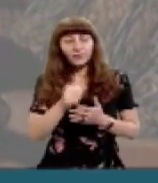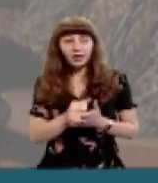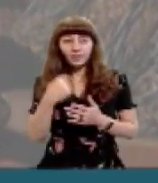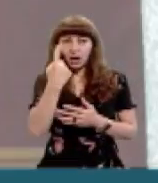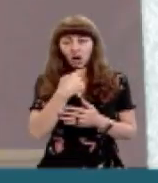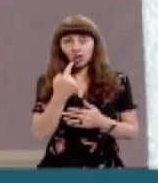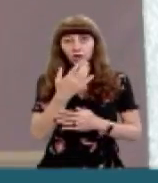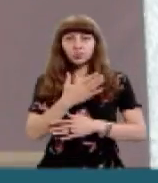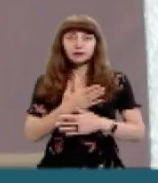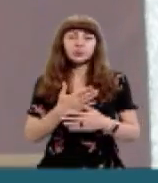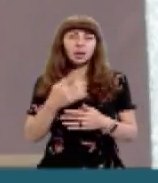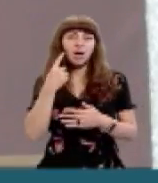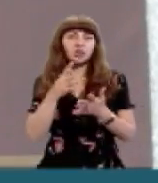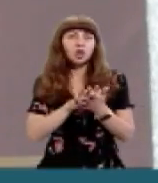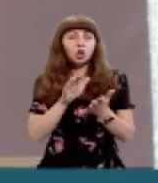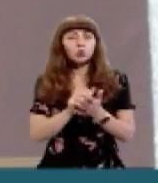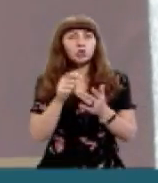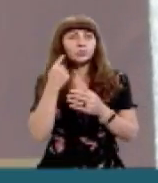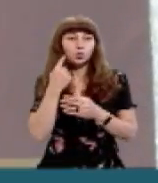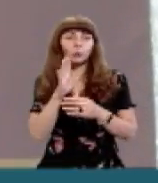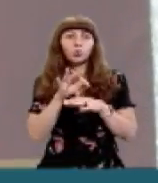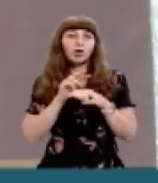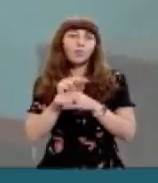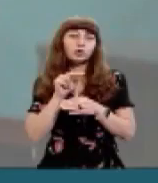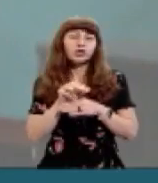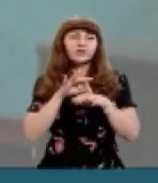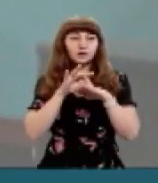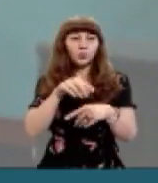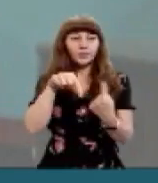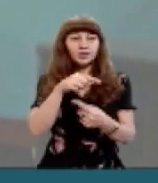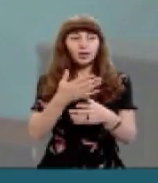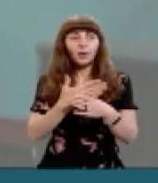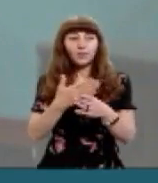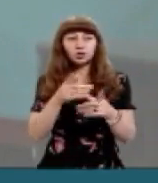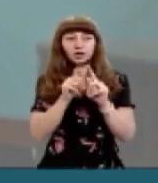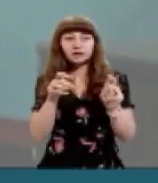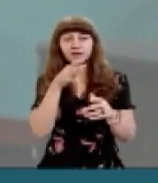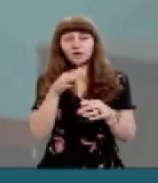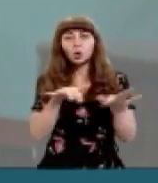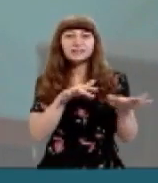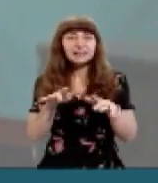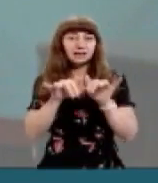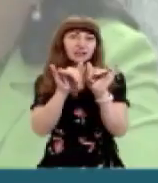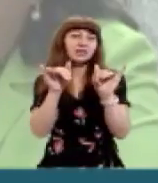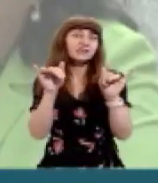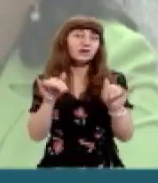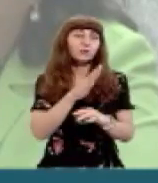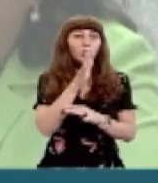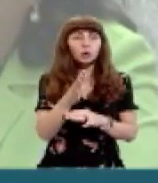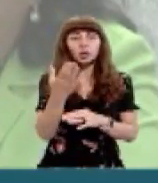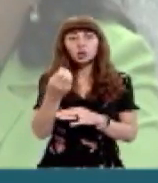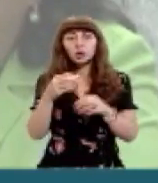ограниченными возможностями будут обучать основам предпринимательства, что позволит им открыть свое собственное дело и развивать его в дальнейшем. Кроме